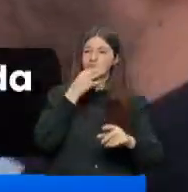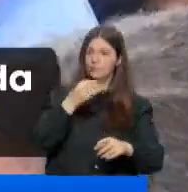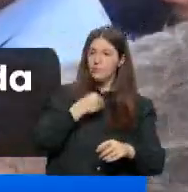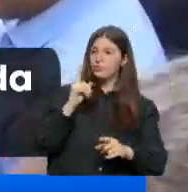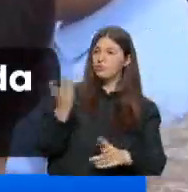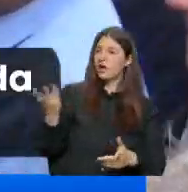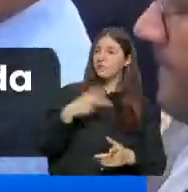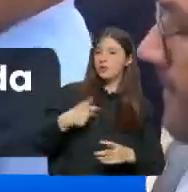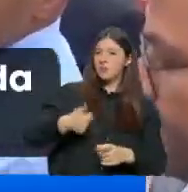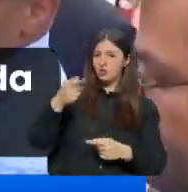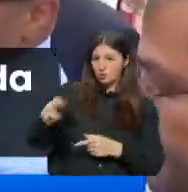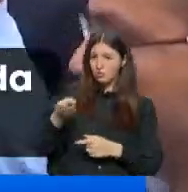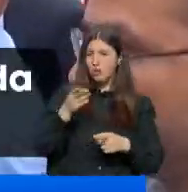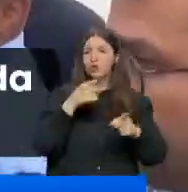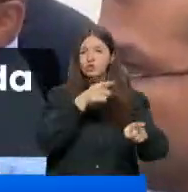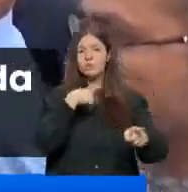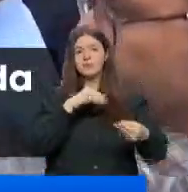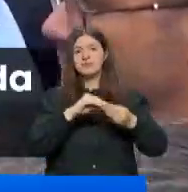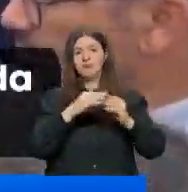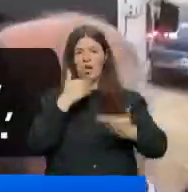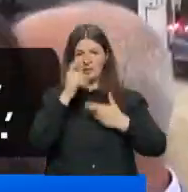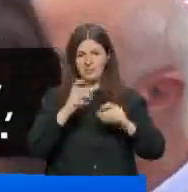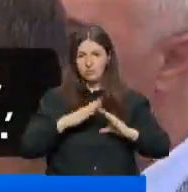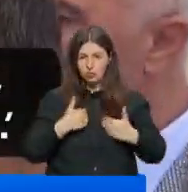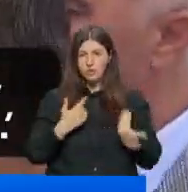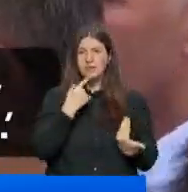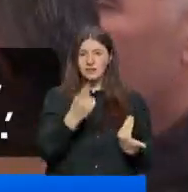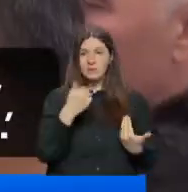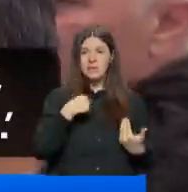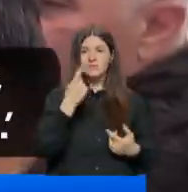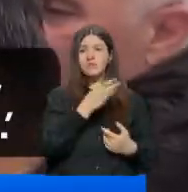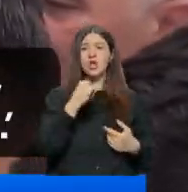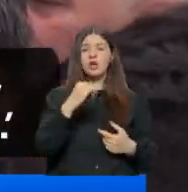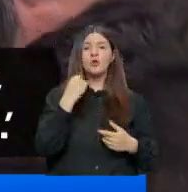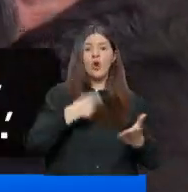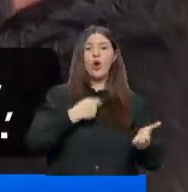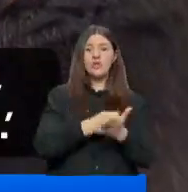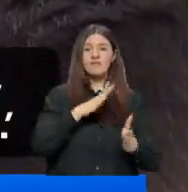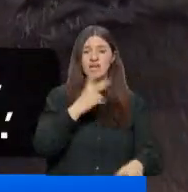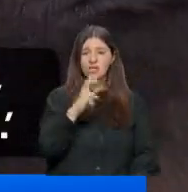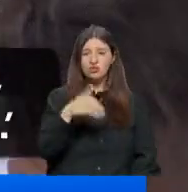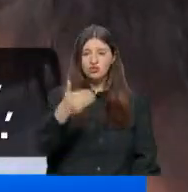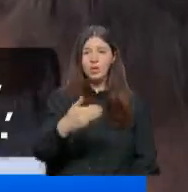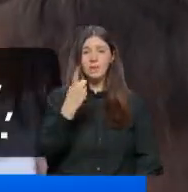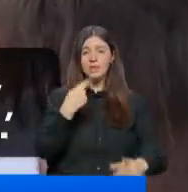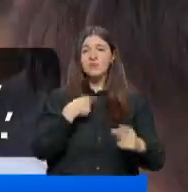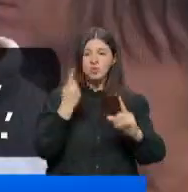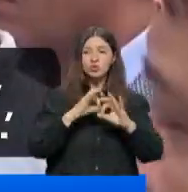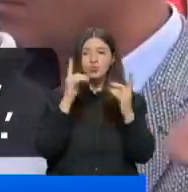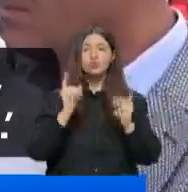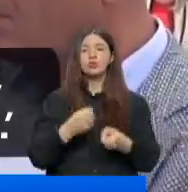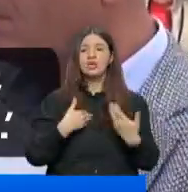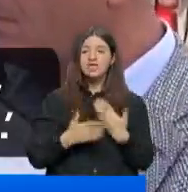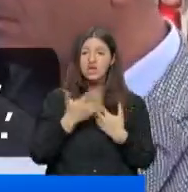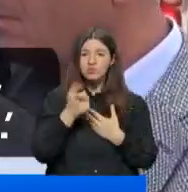ya. Belediye başkanım da burada. Şurada sıkıntımı dile getirdim. Dedim ki benim 1 milyona yakın ödemem var 2 ay sonra. Bana bir